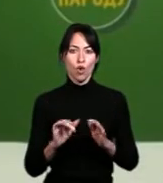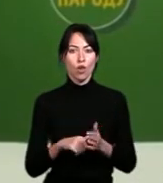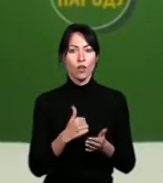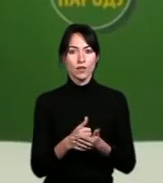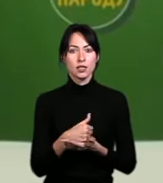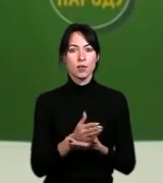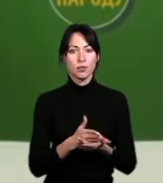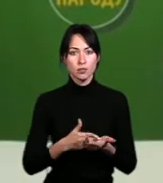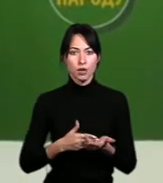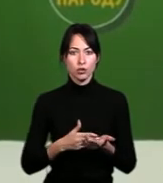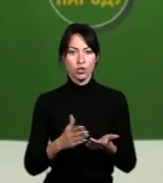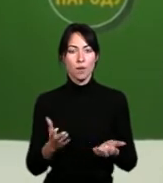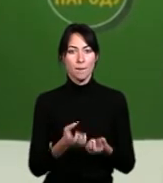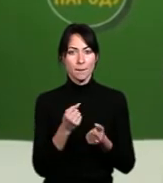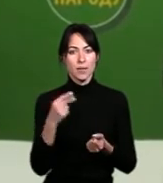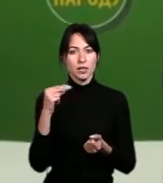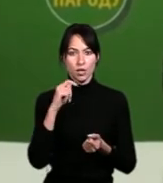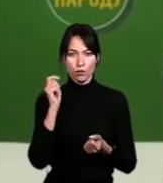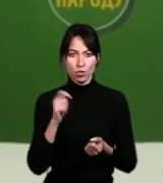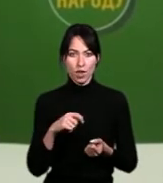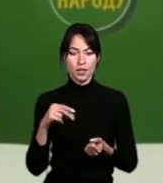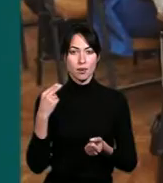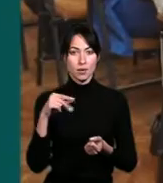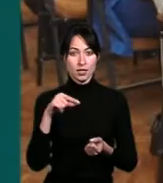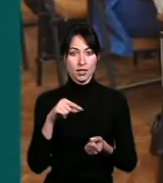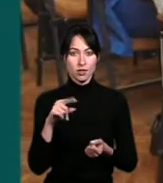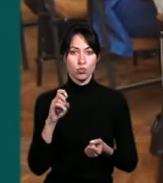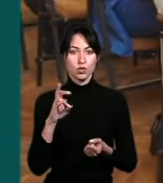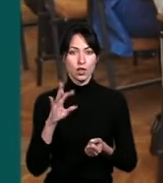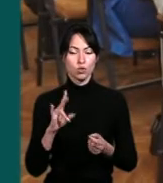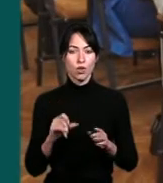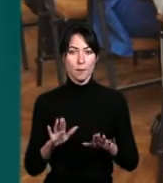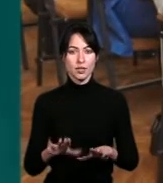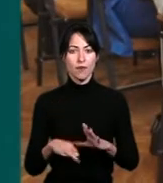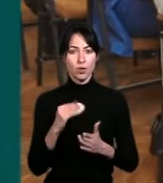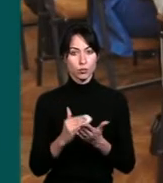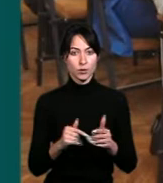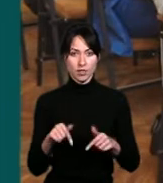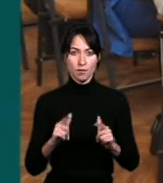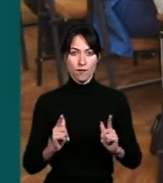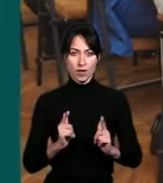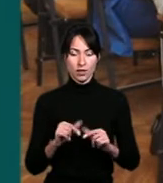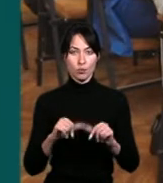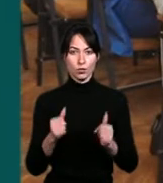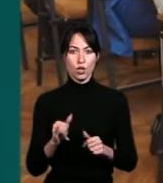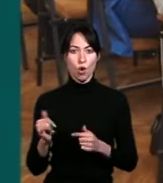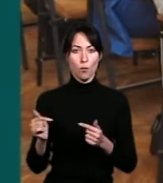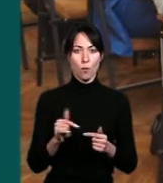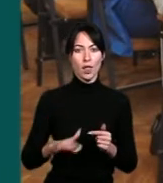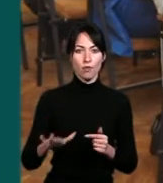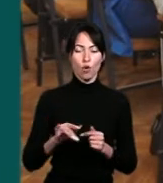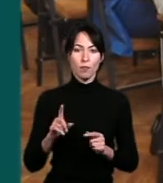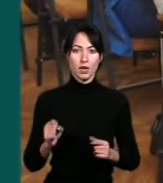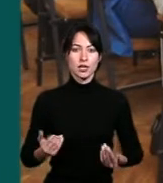дієву підтримку президента України Володимиру Зеленському на місцях. Виборчі списки цими вихідними сформувала і опозиційна платформа «За